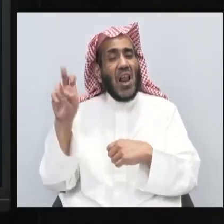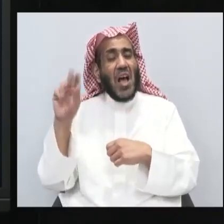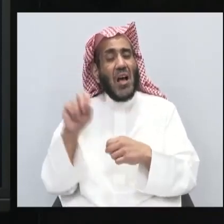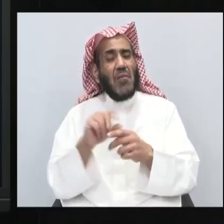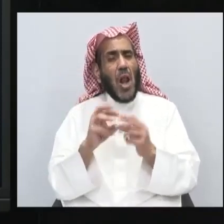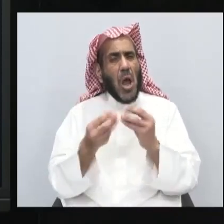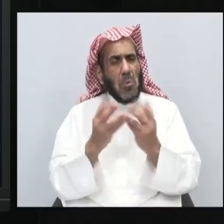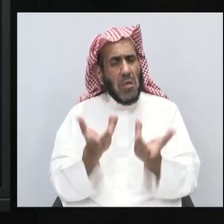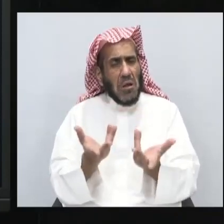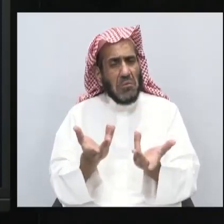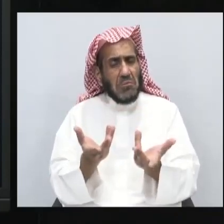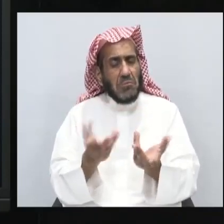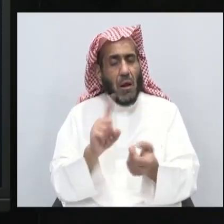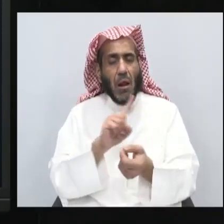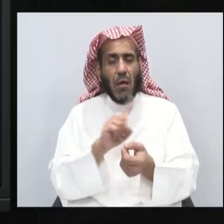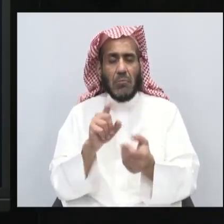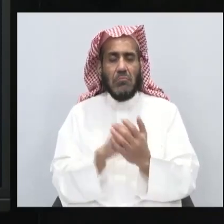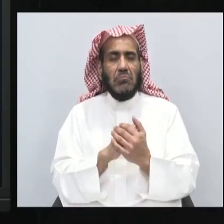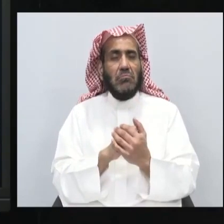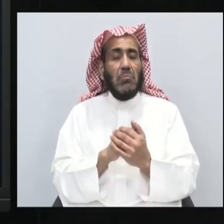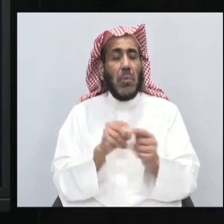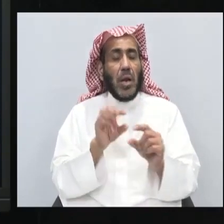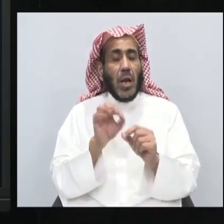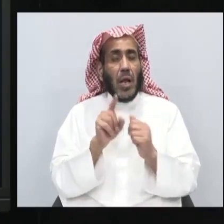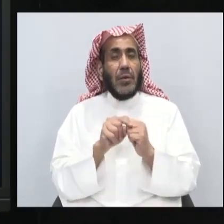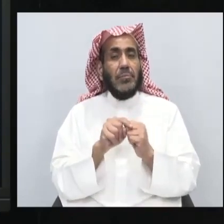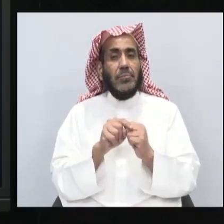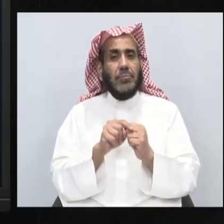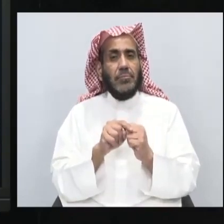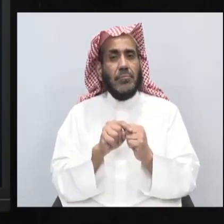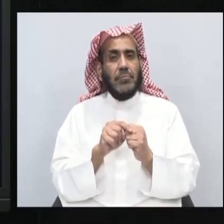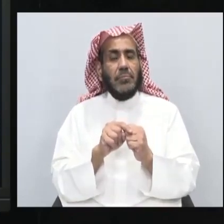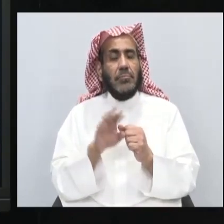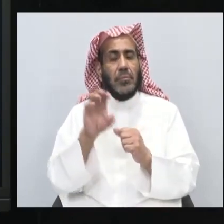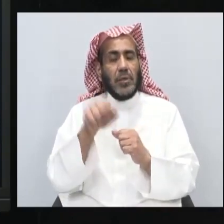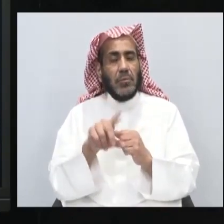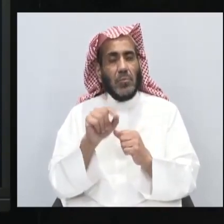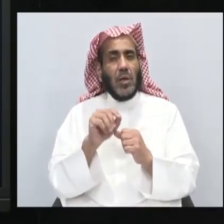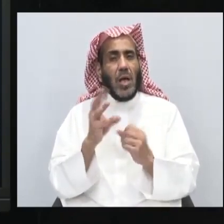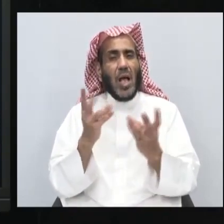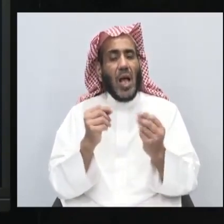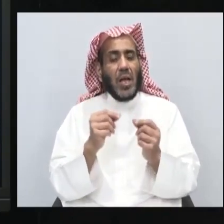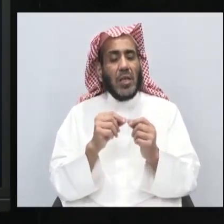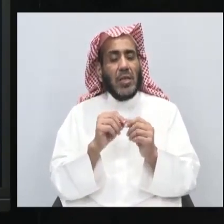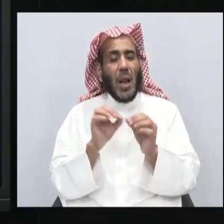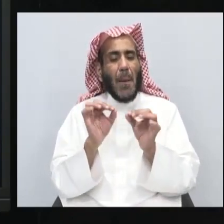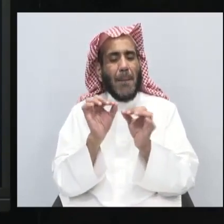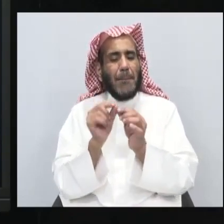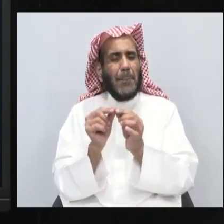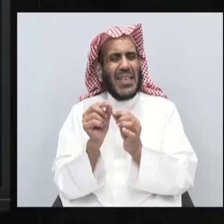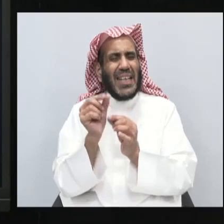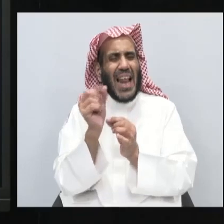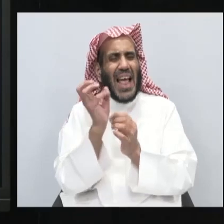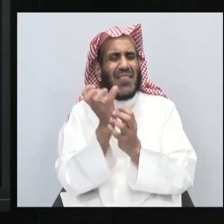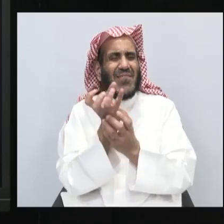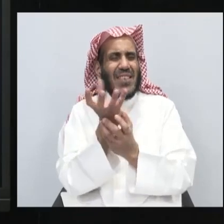اللون مثلا؟ لا طبعا، من خلال، نعم أحسنتم، عدد البتلات الموجودة في